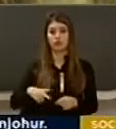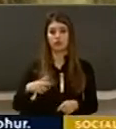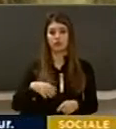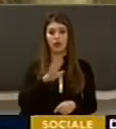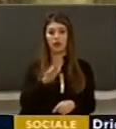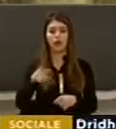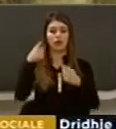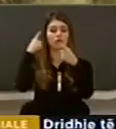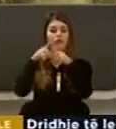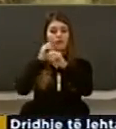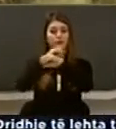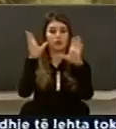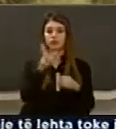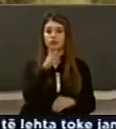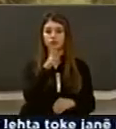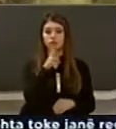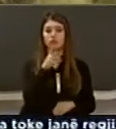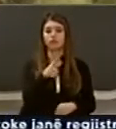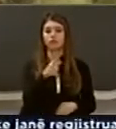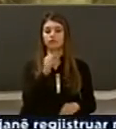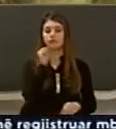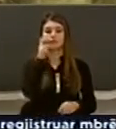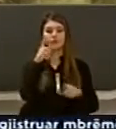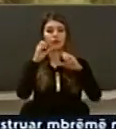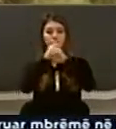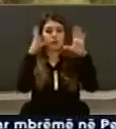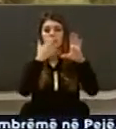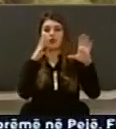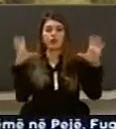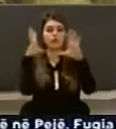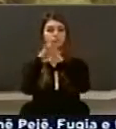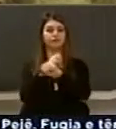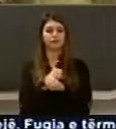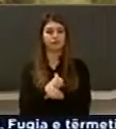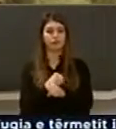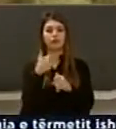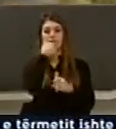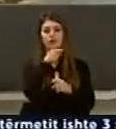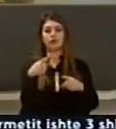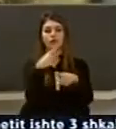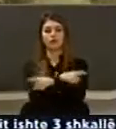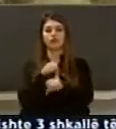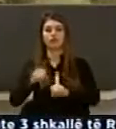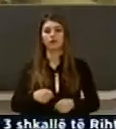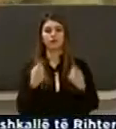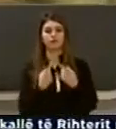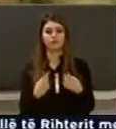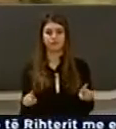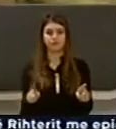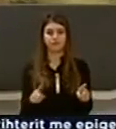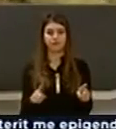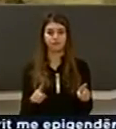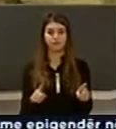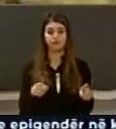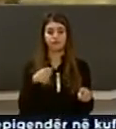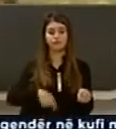vizion, por siç po dëshmohet çdo ditë më shumë, ky vizion po bie ndesh me ato të qeverisë. Vizioni i qytetarëve